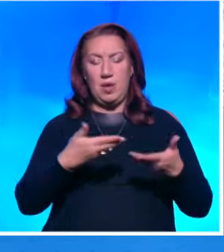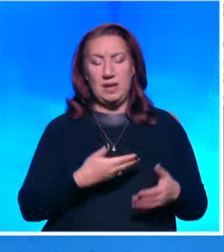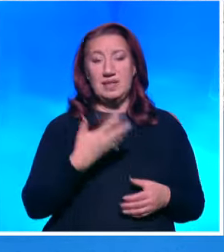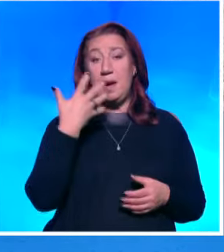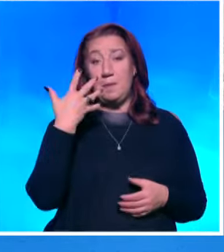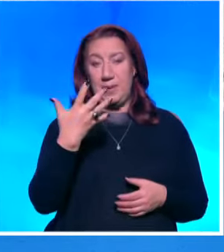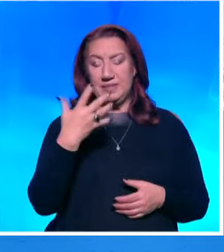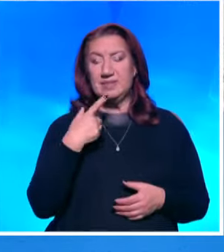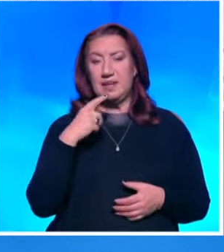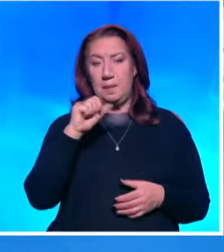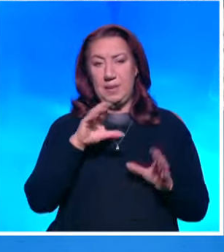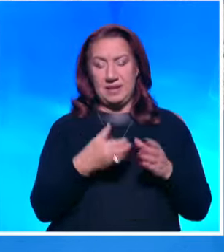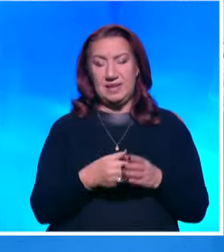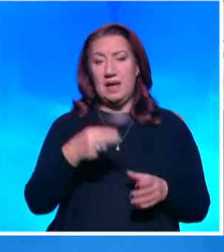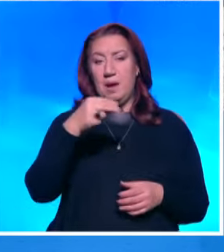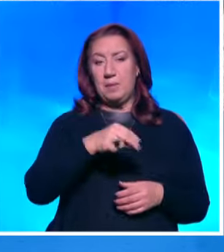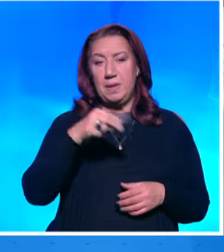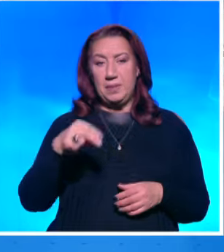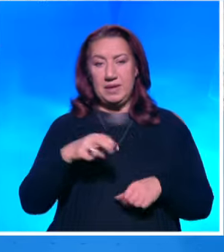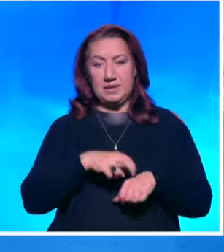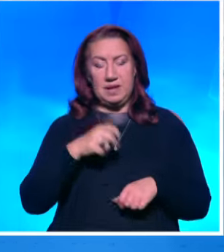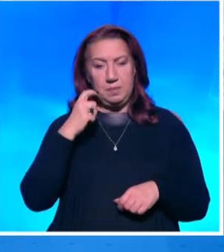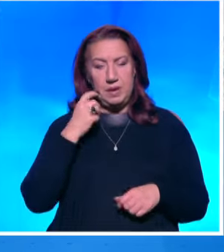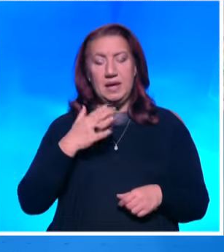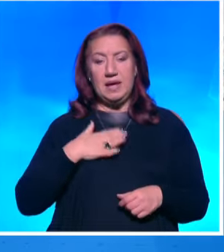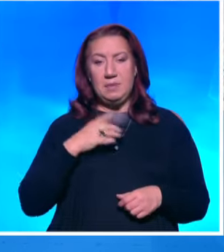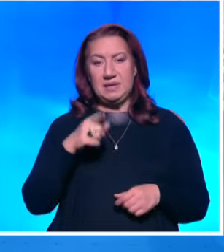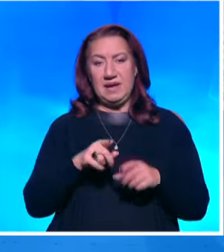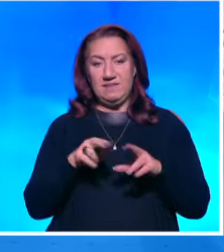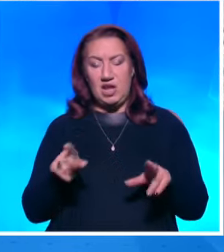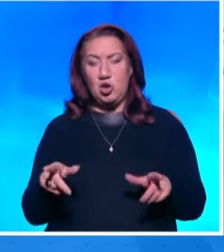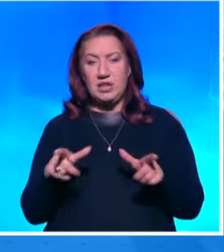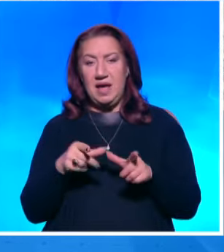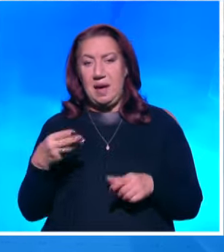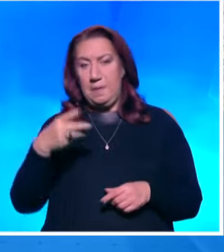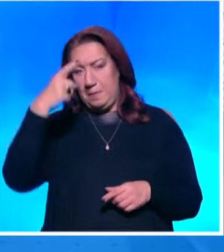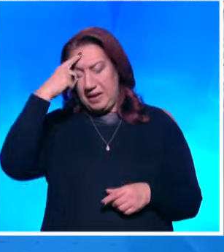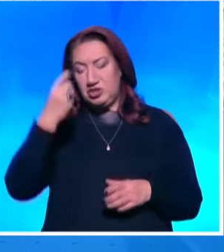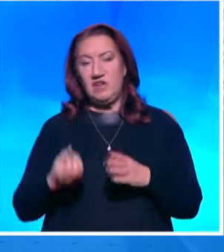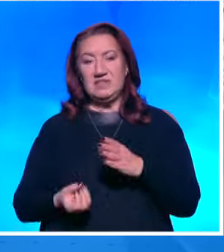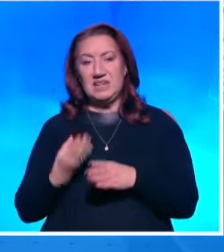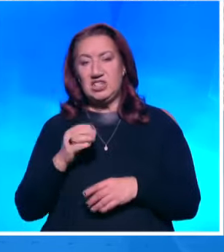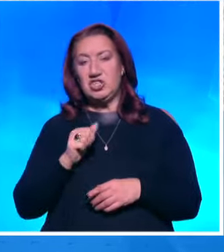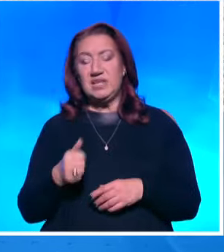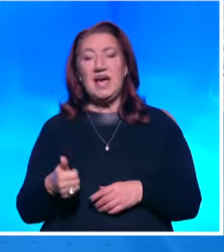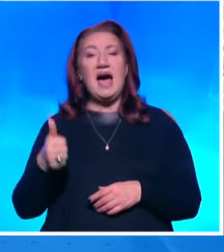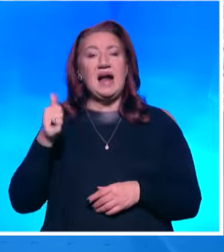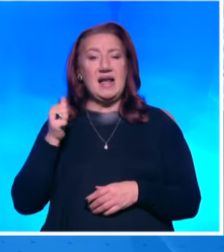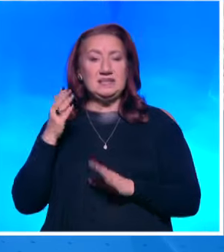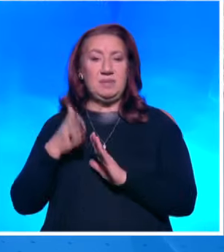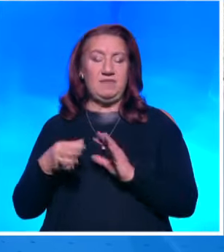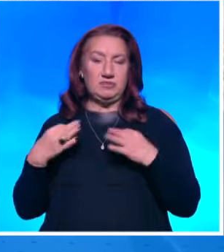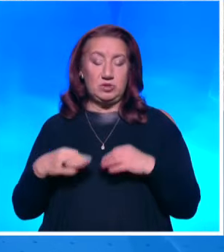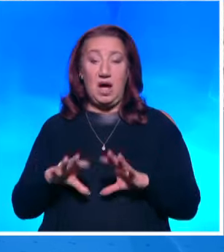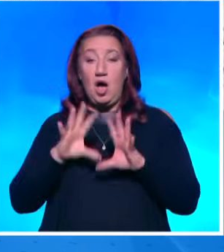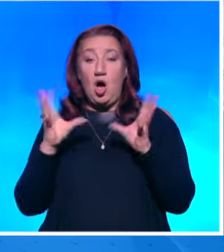именно продължаваме промяната демократична българия има такъв народ меч възраждане и алианс за права и свободи така общо стават